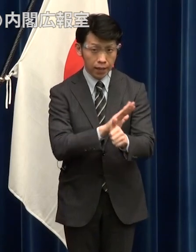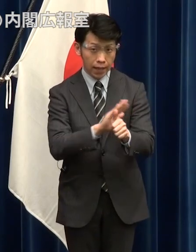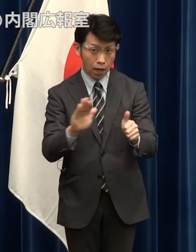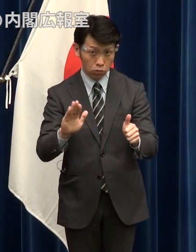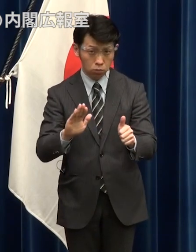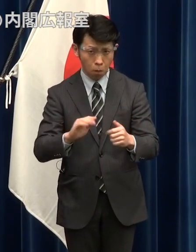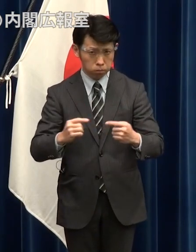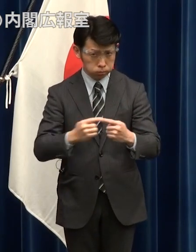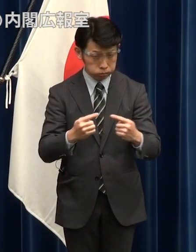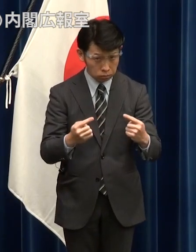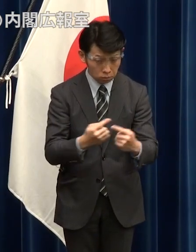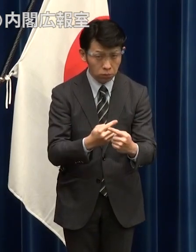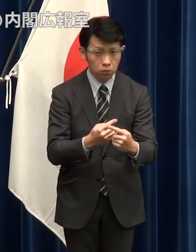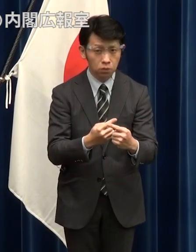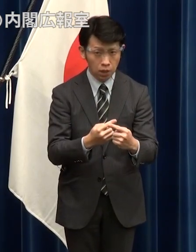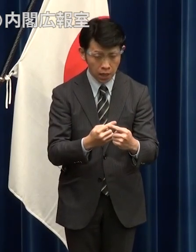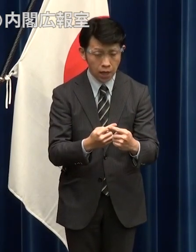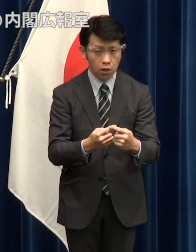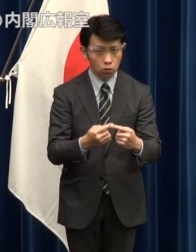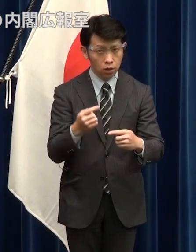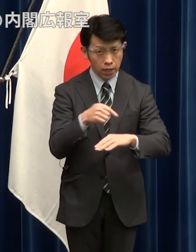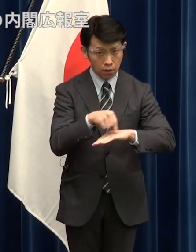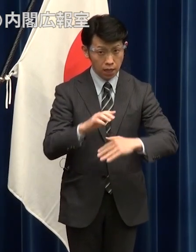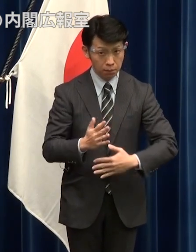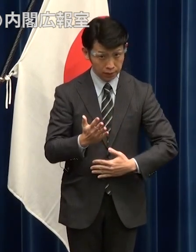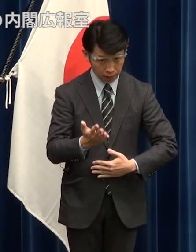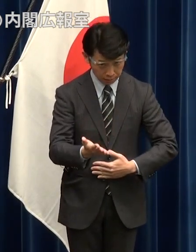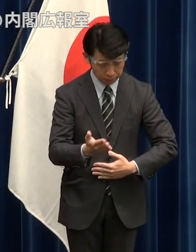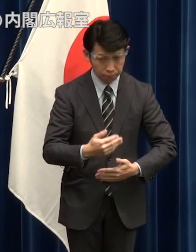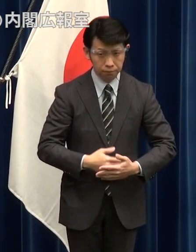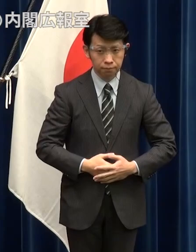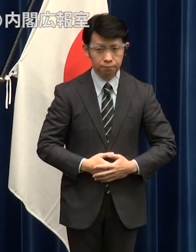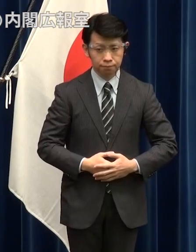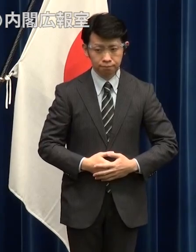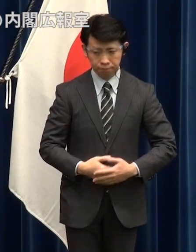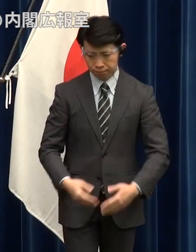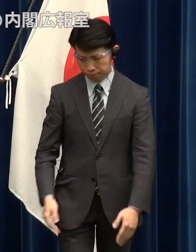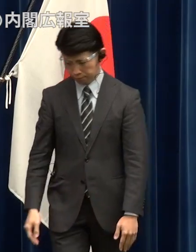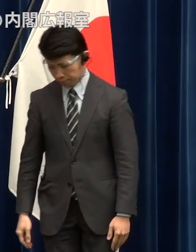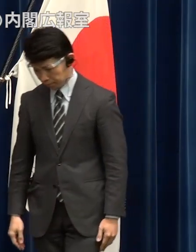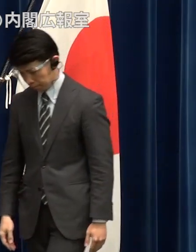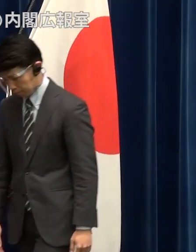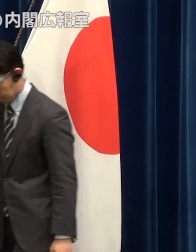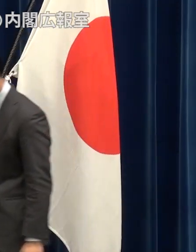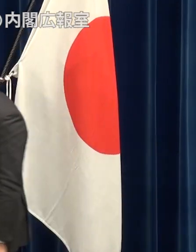を行っていくお考えはありますでしょうか。 はい、まず